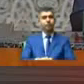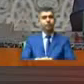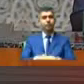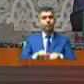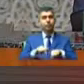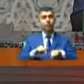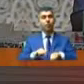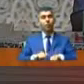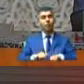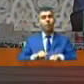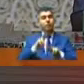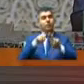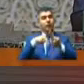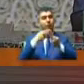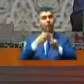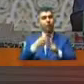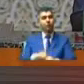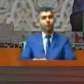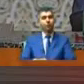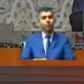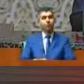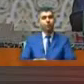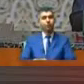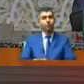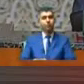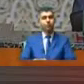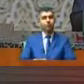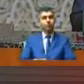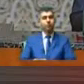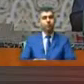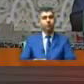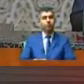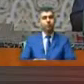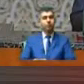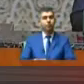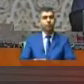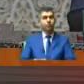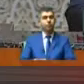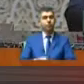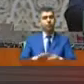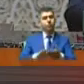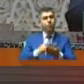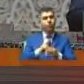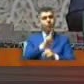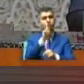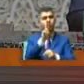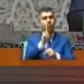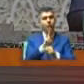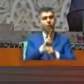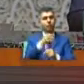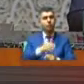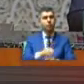الكلمة لكم السيد الوزير في إطار وحدة الموضوع للإجابة على الأسئلة